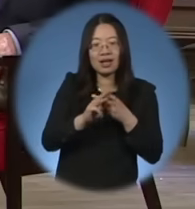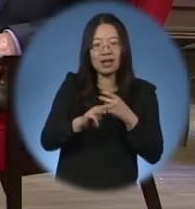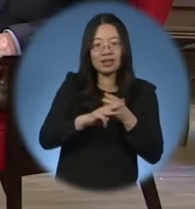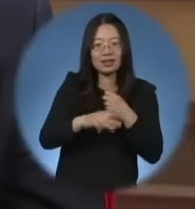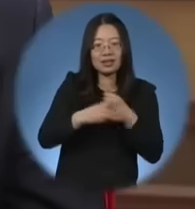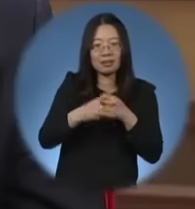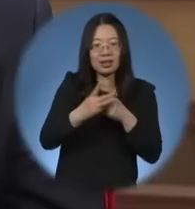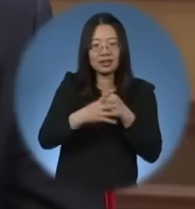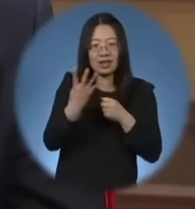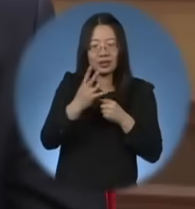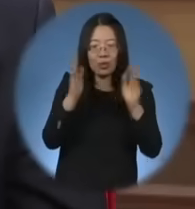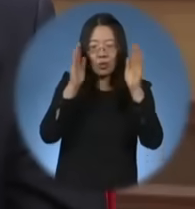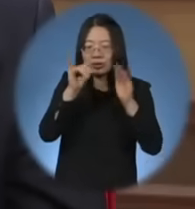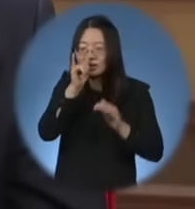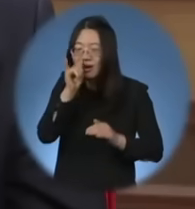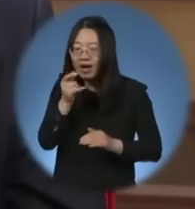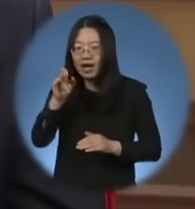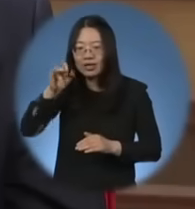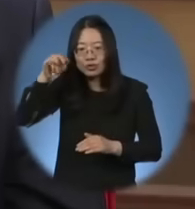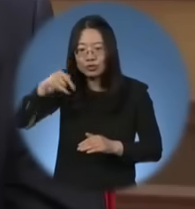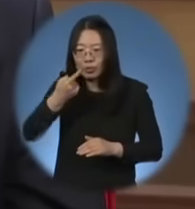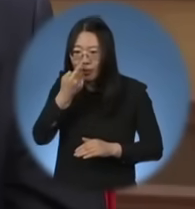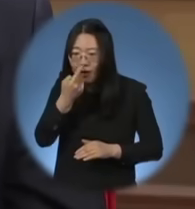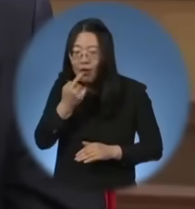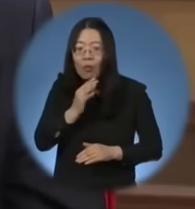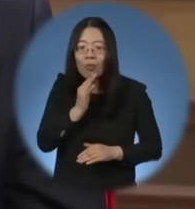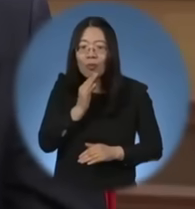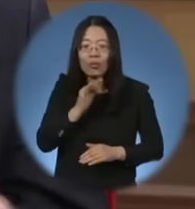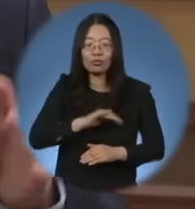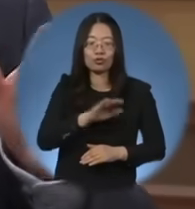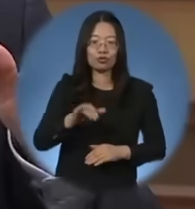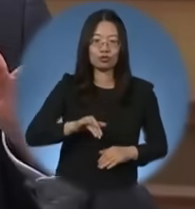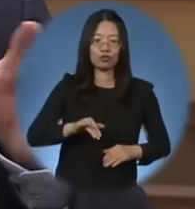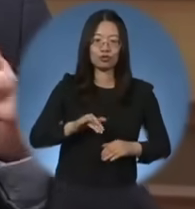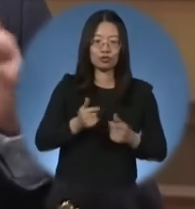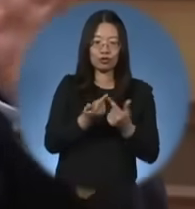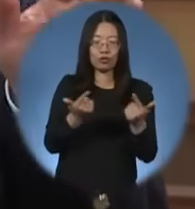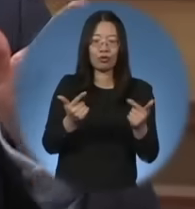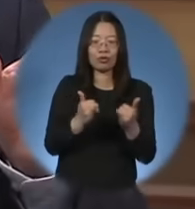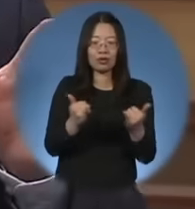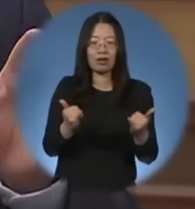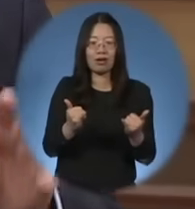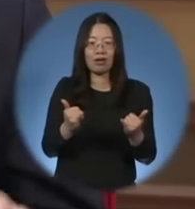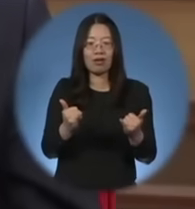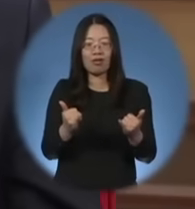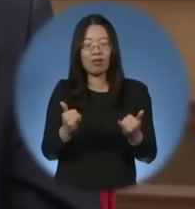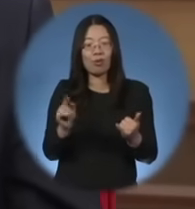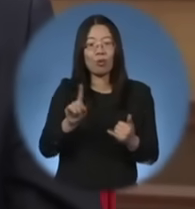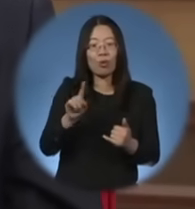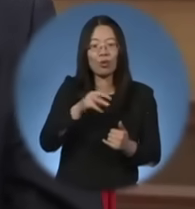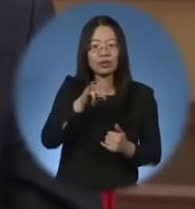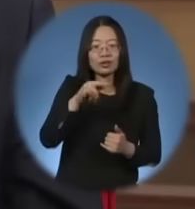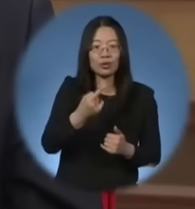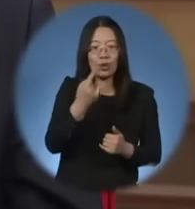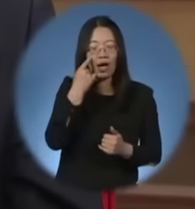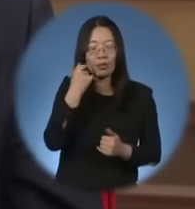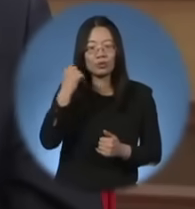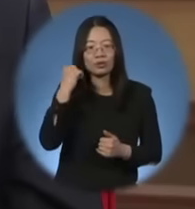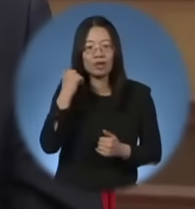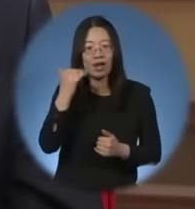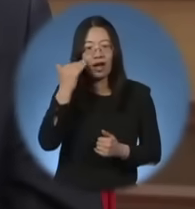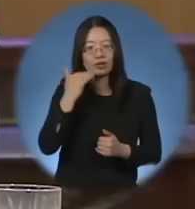하이쿠를 배워요음 미국서 우리는 저 운동을 해요 우리 여러 사람들 저 시조도